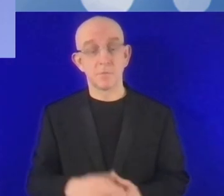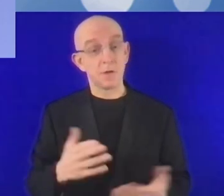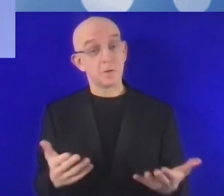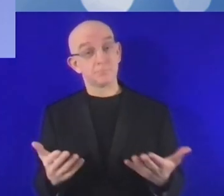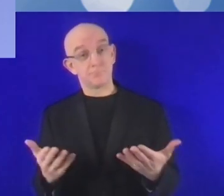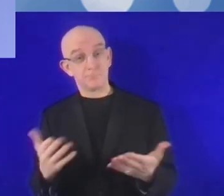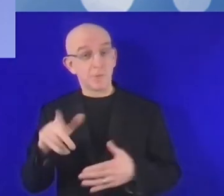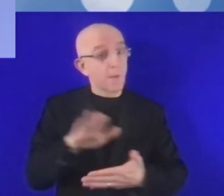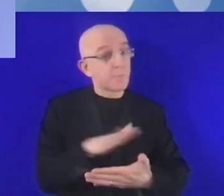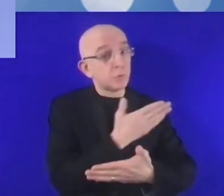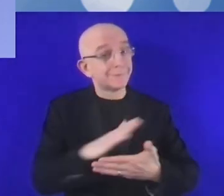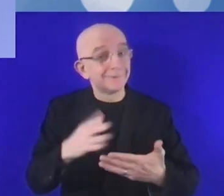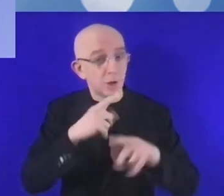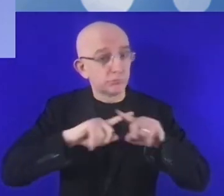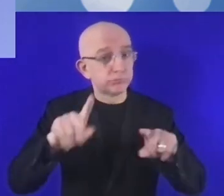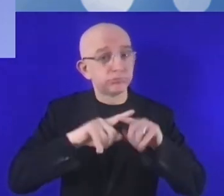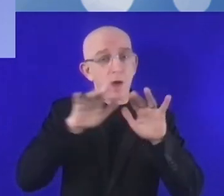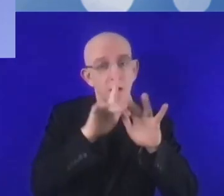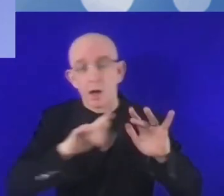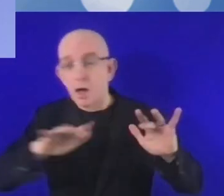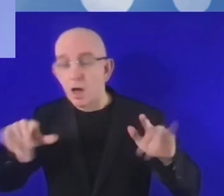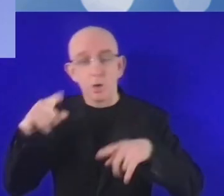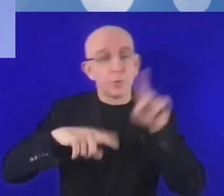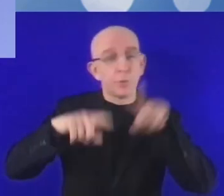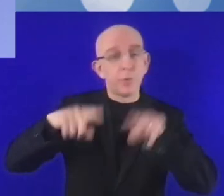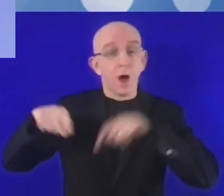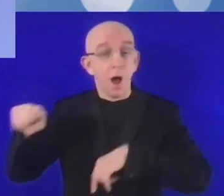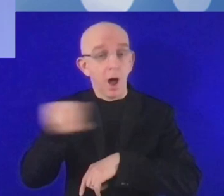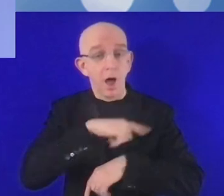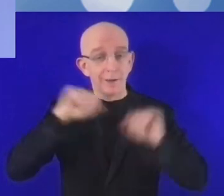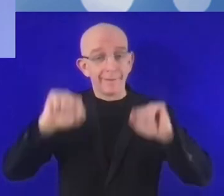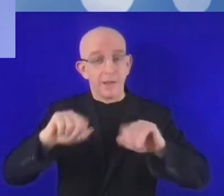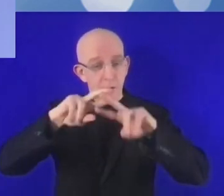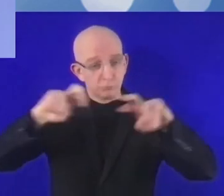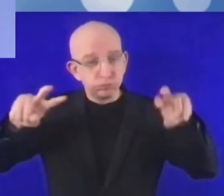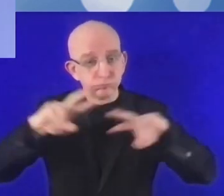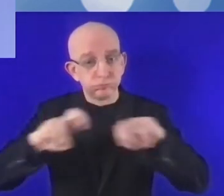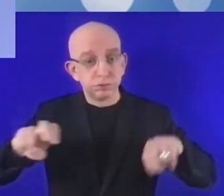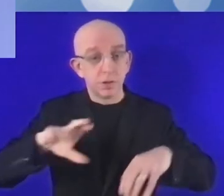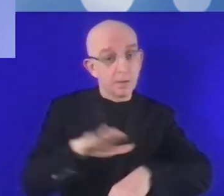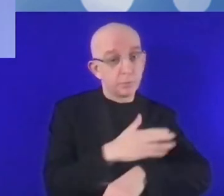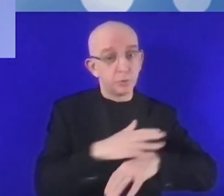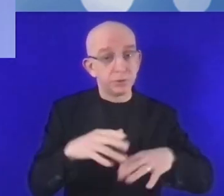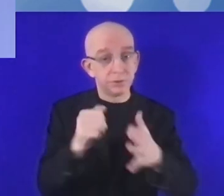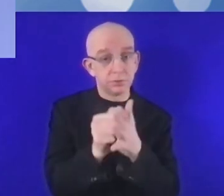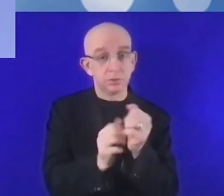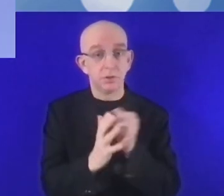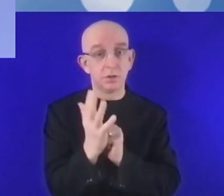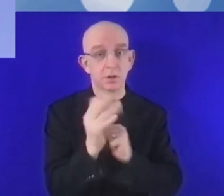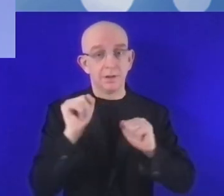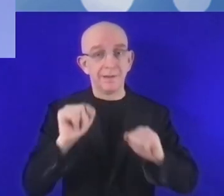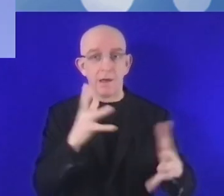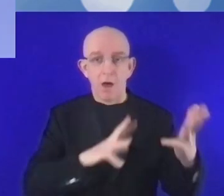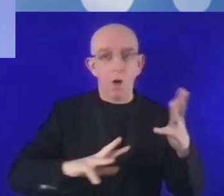научно подойдем к этому явлению, то увидим, что музыка может оказывать прямое биологическое влияние на наш организм.